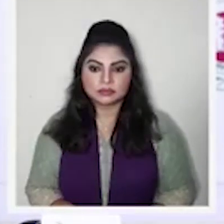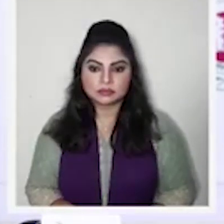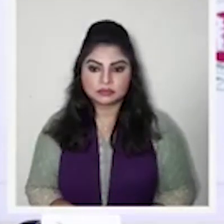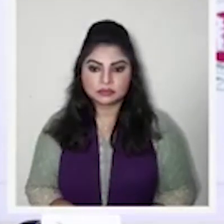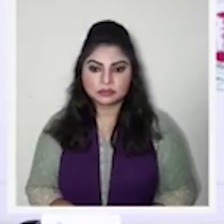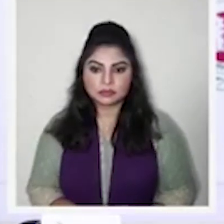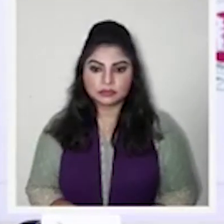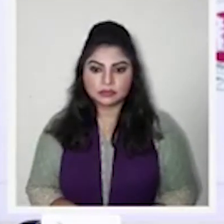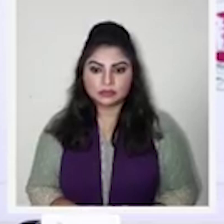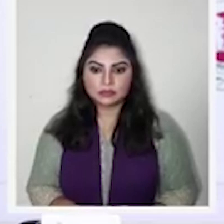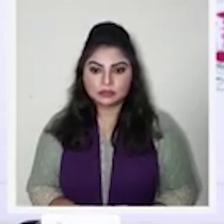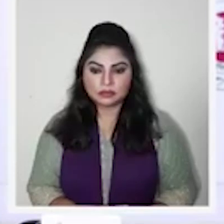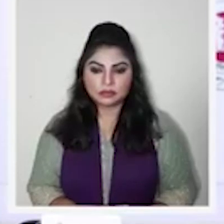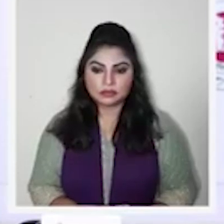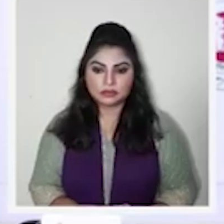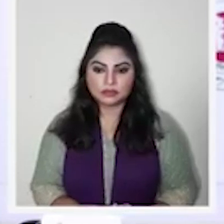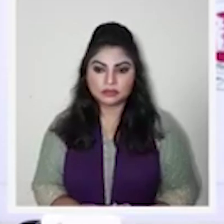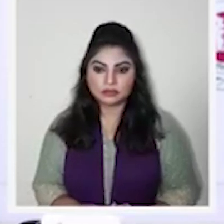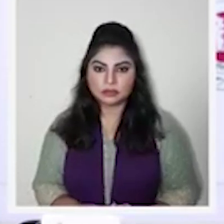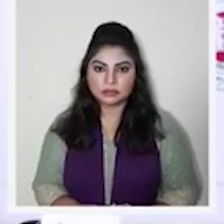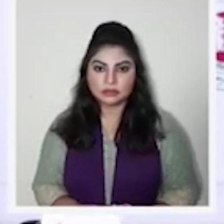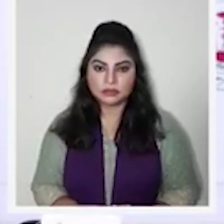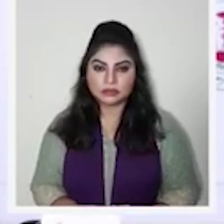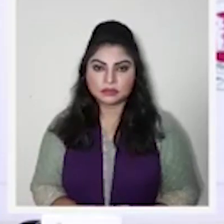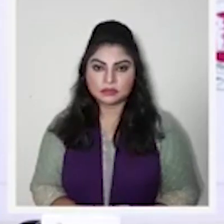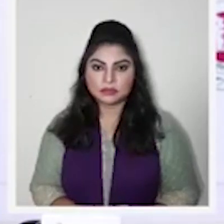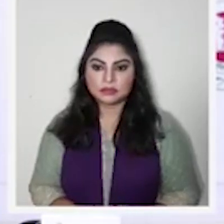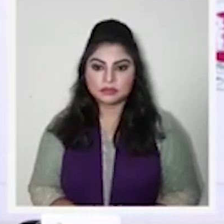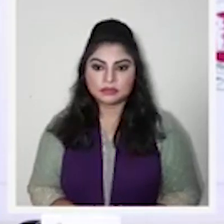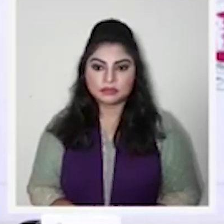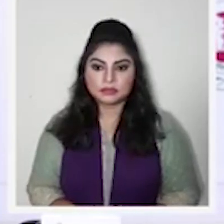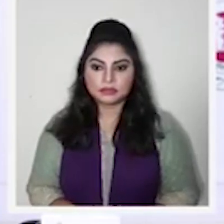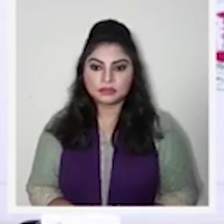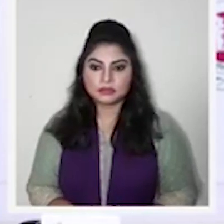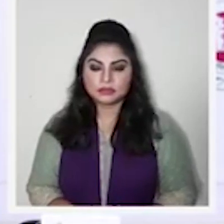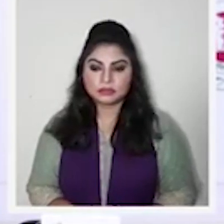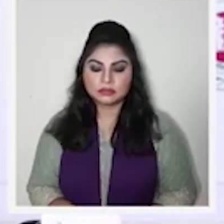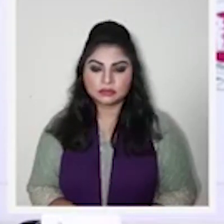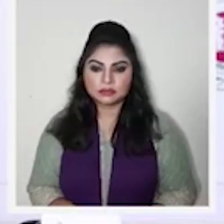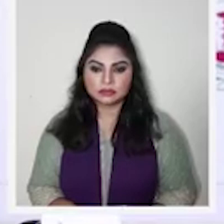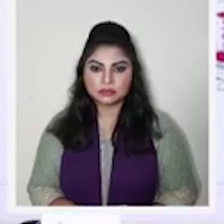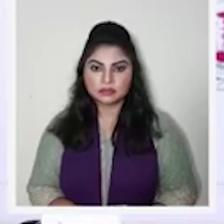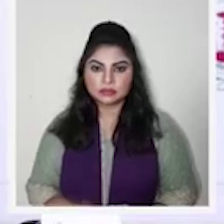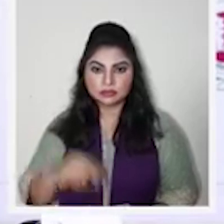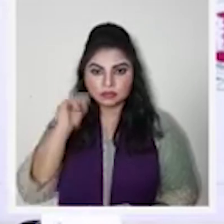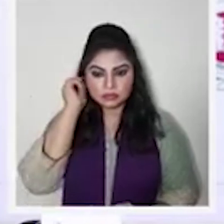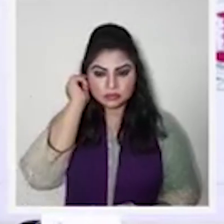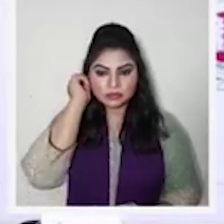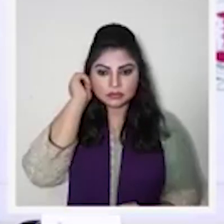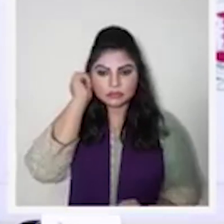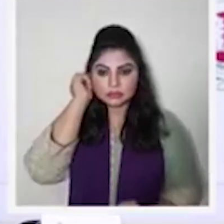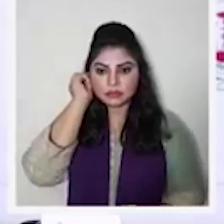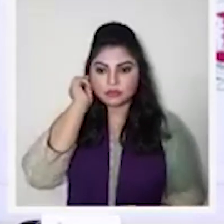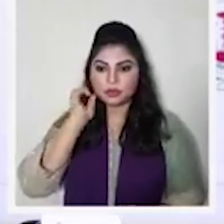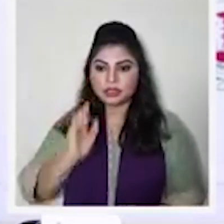অসংক্রামক ব্যাধি, যেমন উচ্চ রক্তচাপ, ডায়াবেটিস, হার্ট ডিজিজ, কিডনি ডিজিজ বা ফুসফুসের রোগ থাকলে চিকিৎসকের পরামর্শ